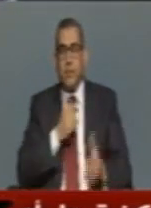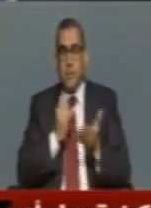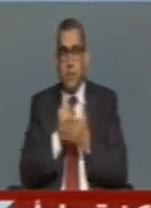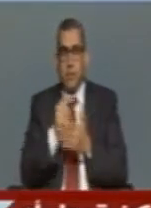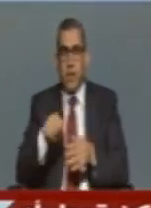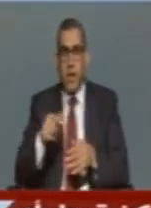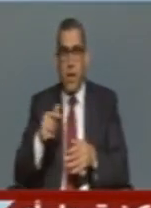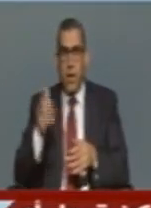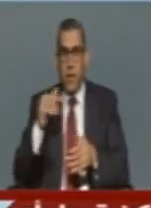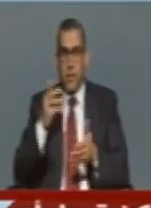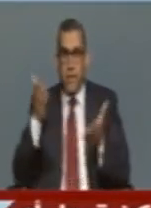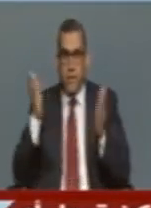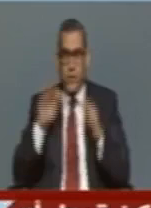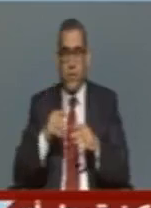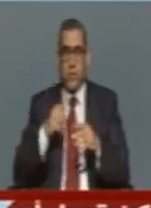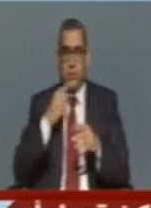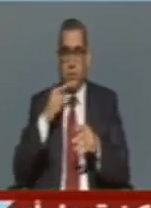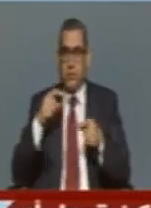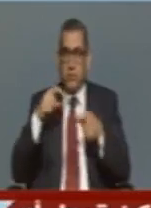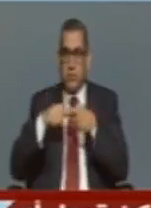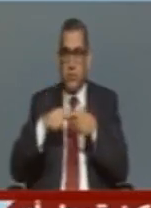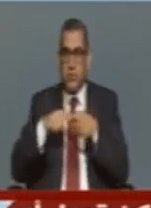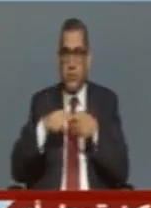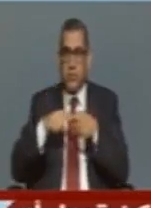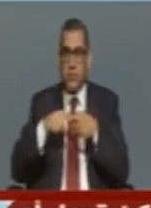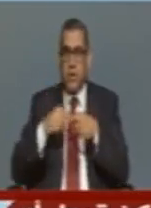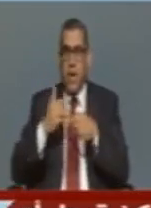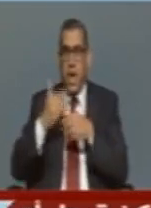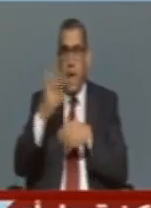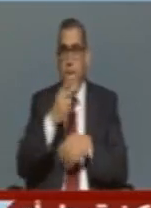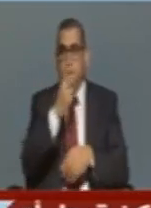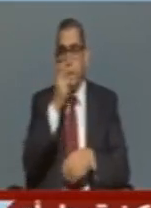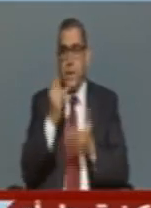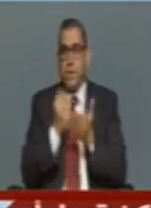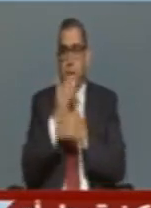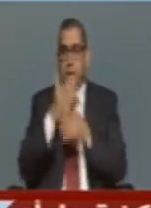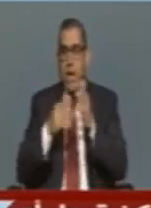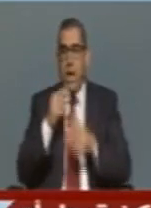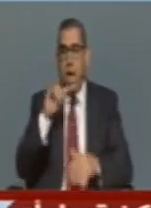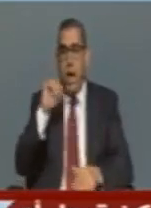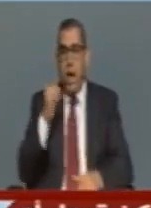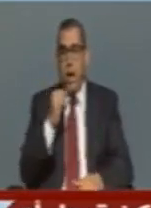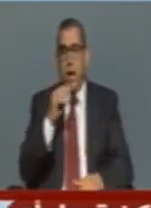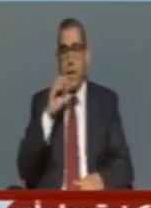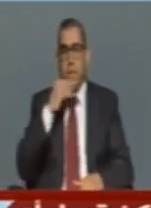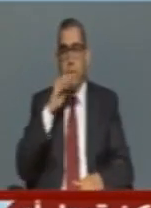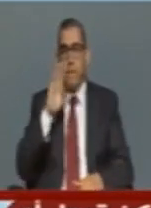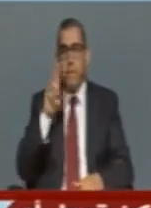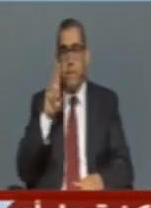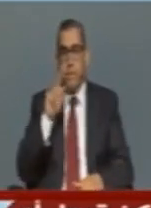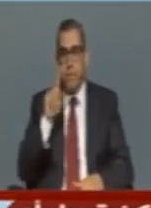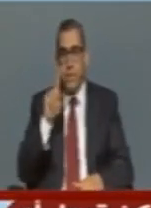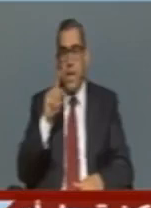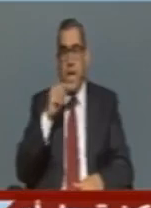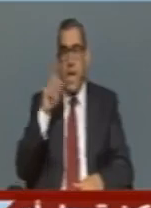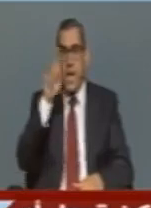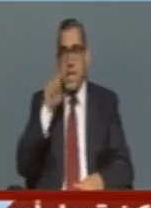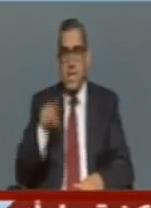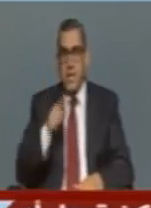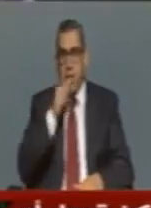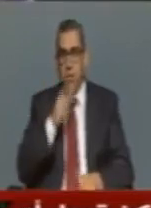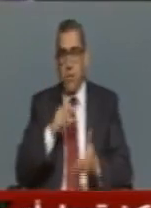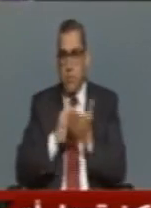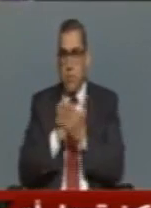الرؤيه المستقبليه عندنا ان احنا هنوصل ل 200 مدرسه اي بي اس في خلال الخطه الخمسيه اللي موجوده. انا ما عنديش